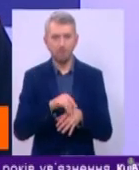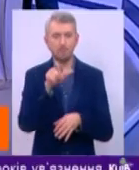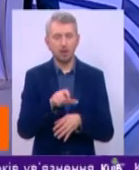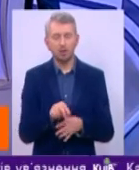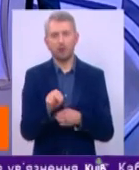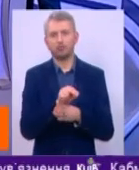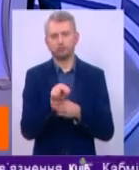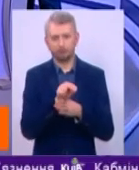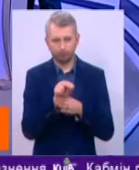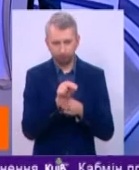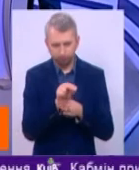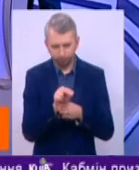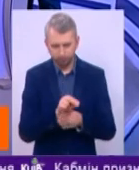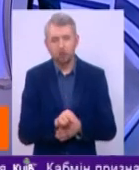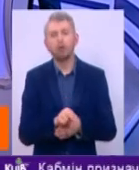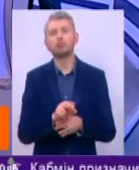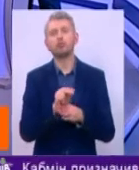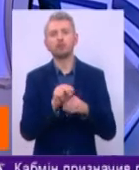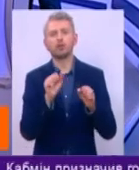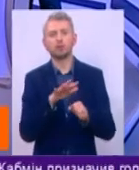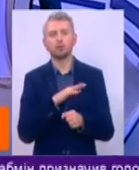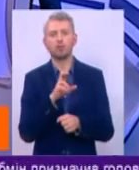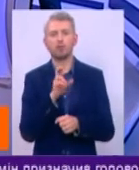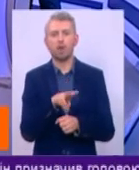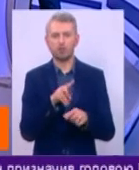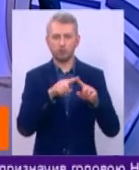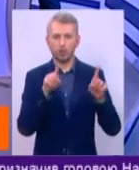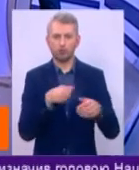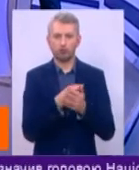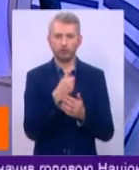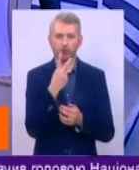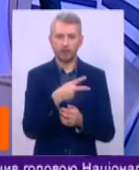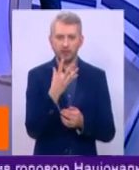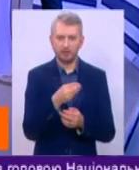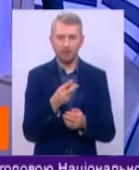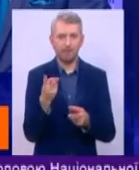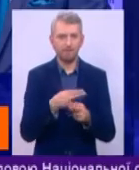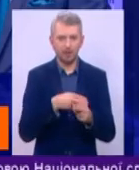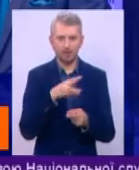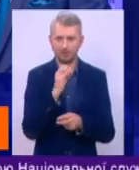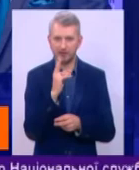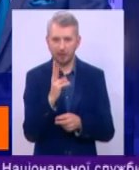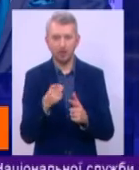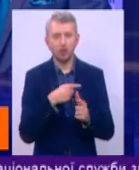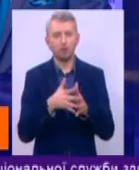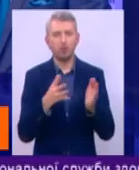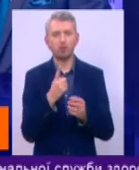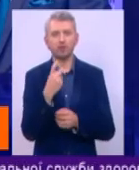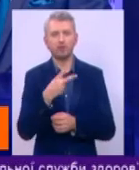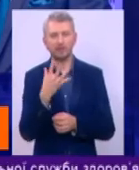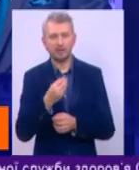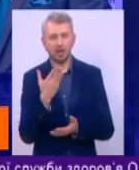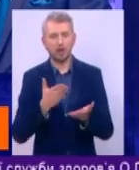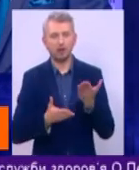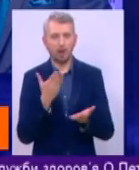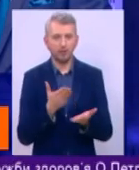лечение. Лечение может быть по больничному листку до 120 дней без прохождения МСЭК или больше 120 дней,